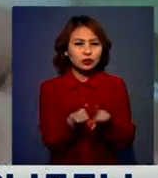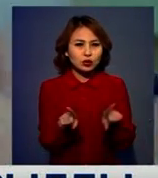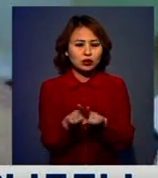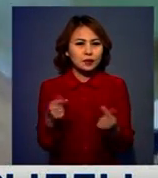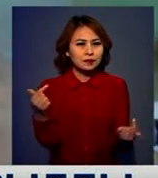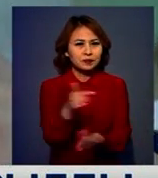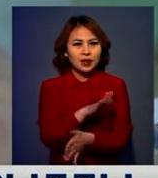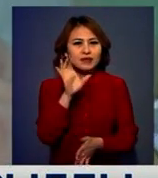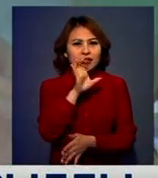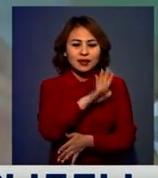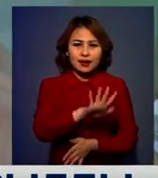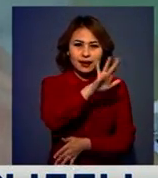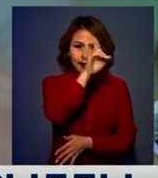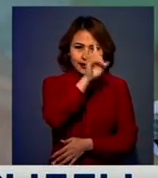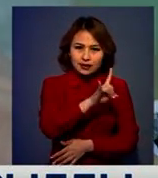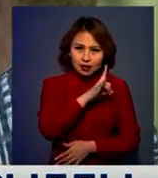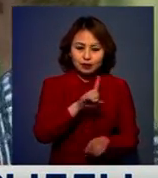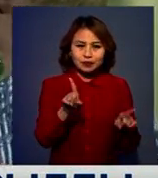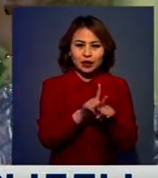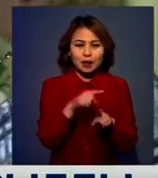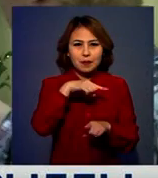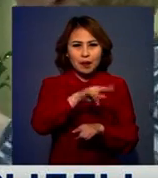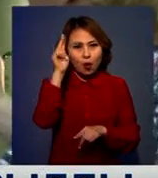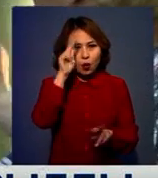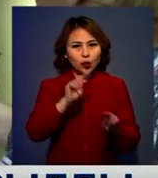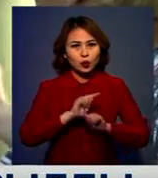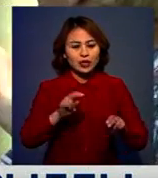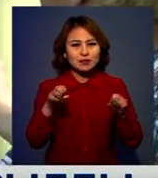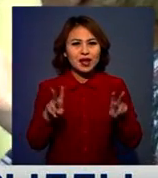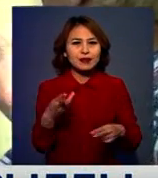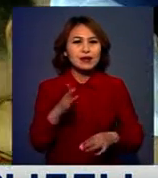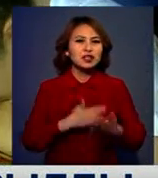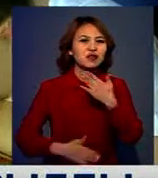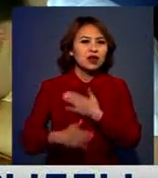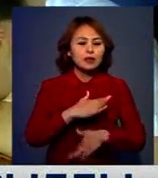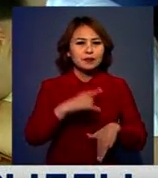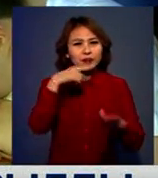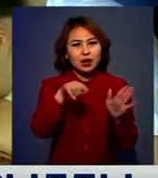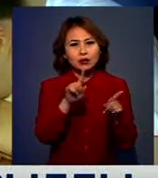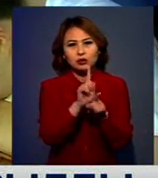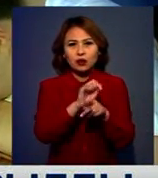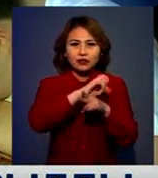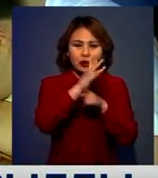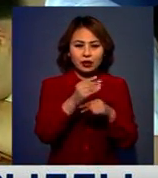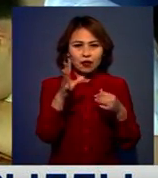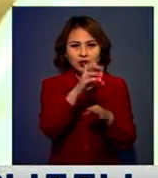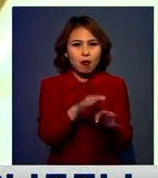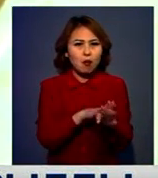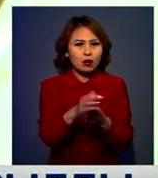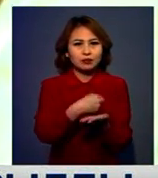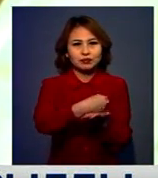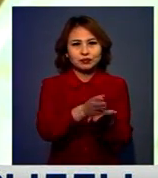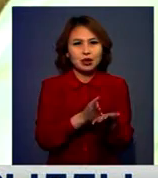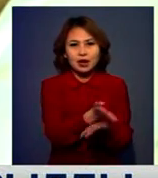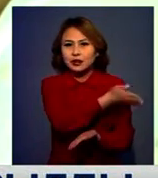емес. Мәселен, солтүстік Қазақстан облысындағы инклюзивті білім беру мекемелері қажетті құрал жабдықтармен қамтамасыз етілмеген. Қазіргі